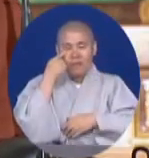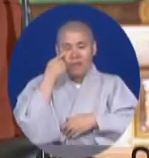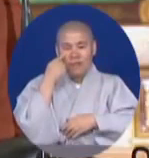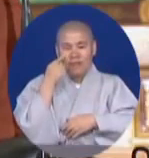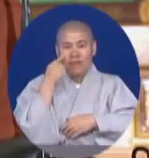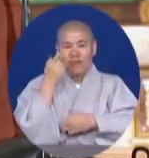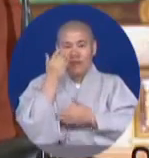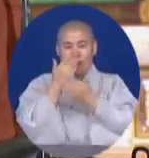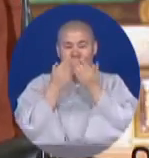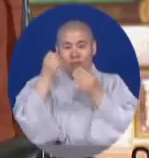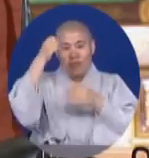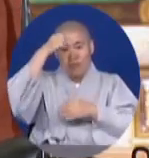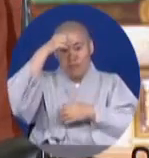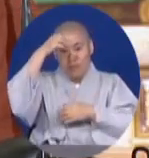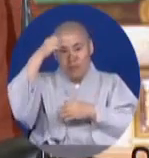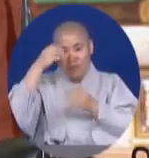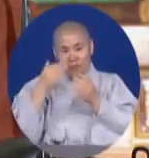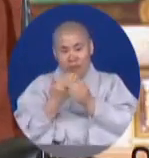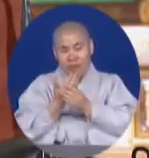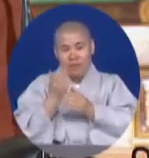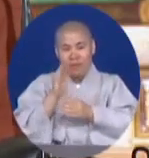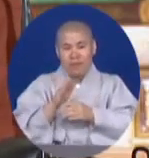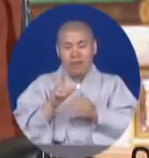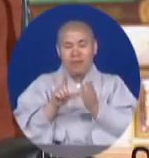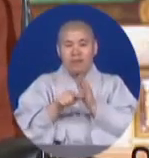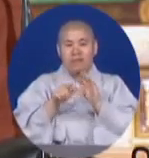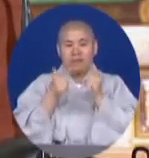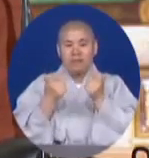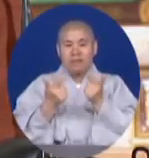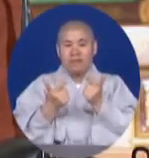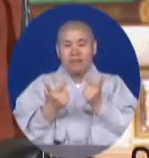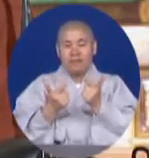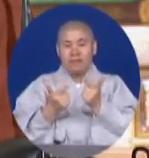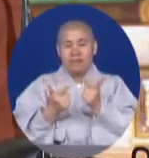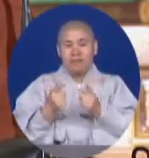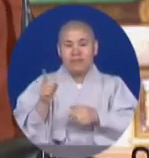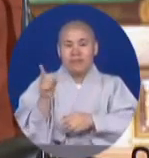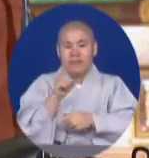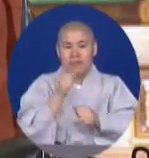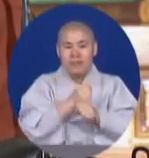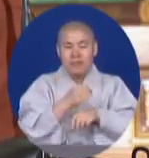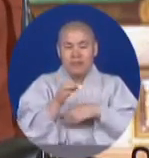났는데 그때는 아닌 거예요. 그게 뭐냐?